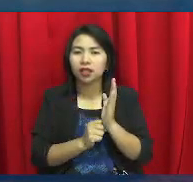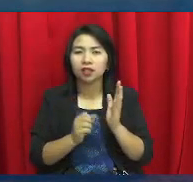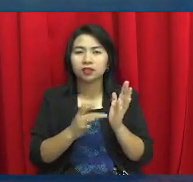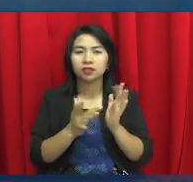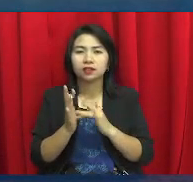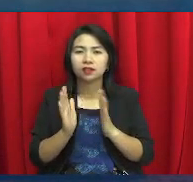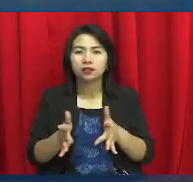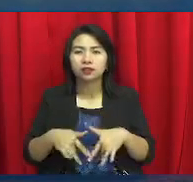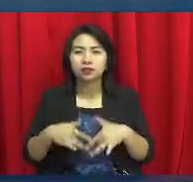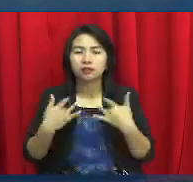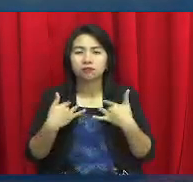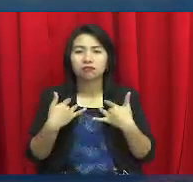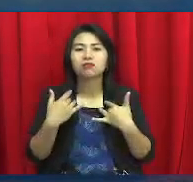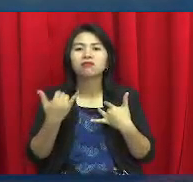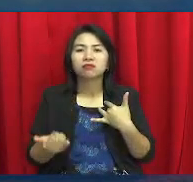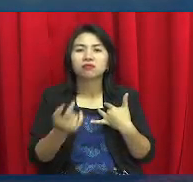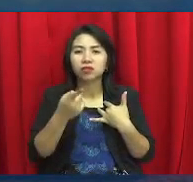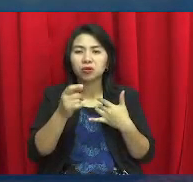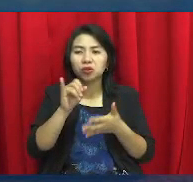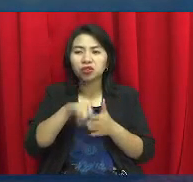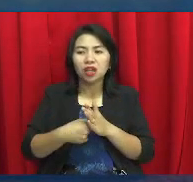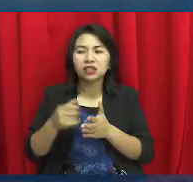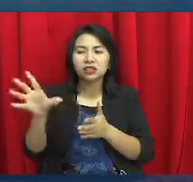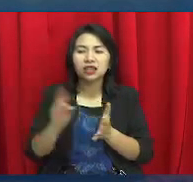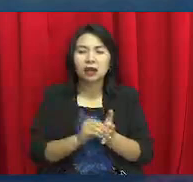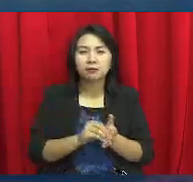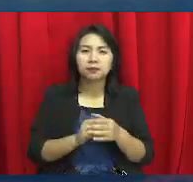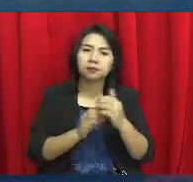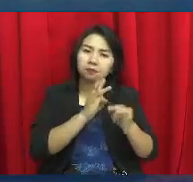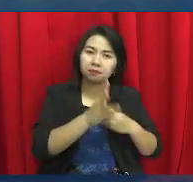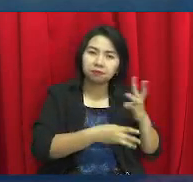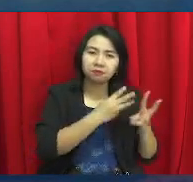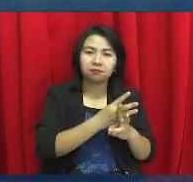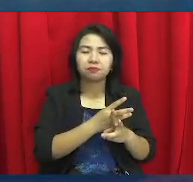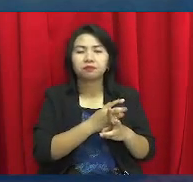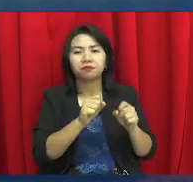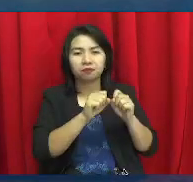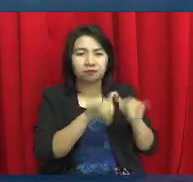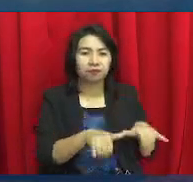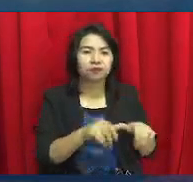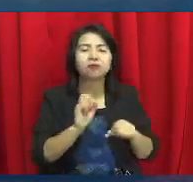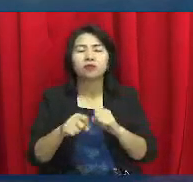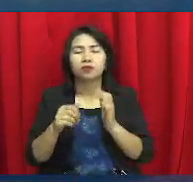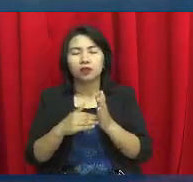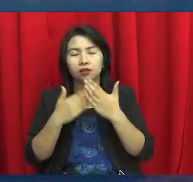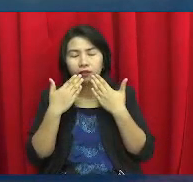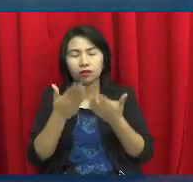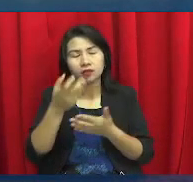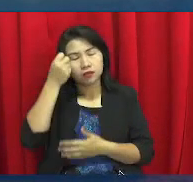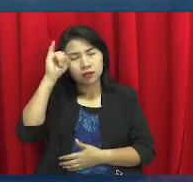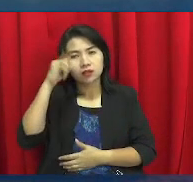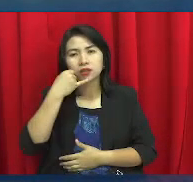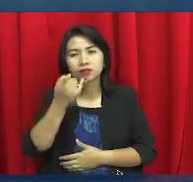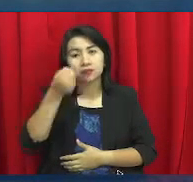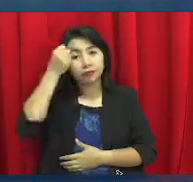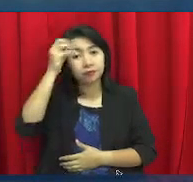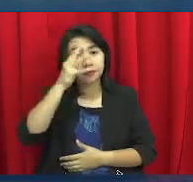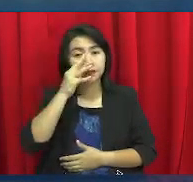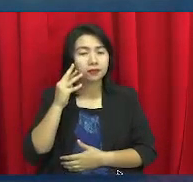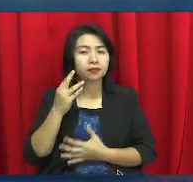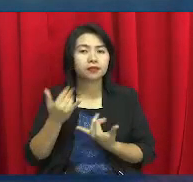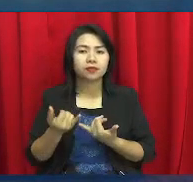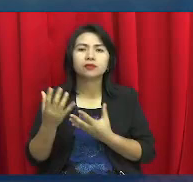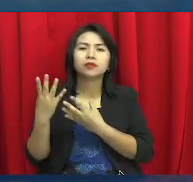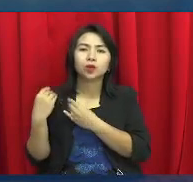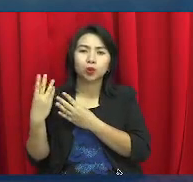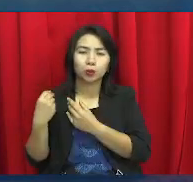walang standard o sa walang Diyos. Igagaya ka lang nila. So kaya maraming salamat no, Sir Jao, Sir Maki, and